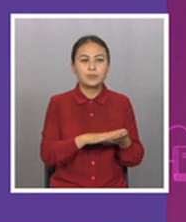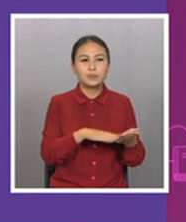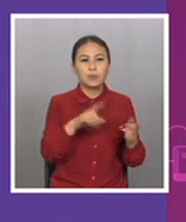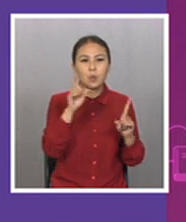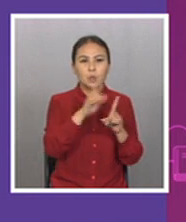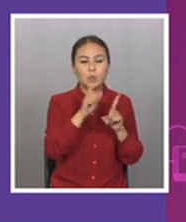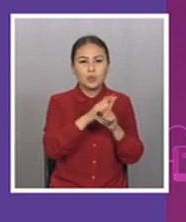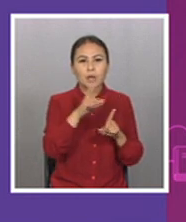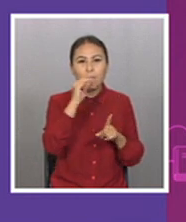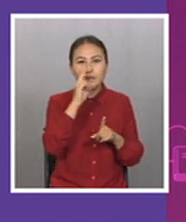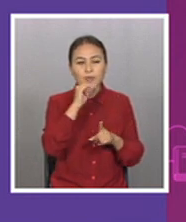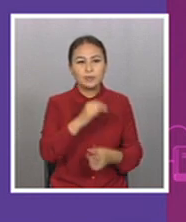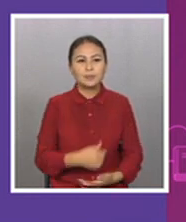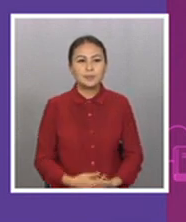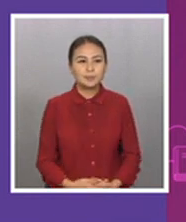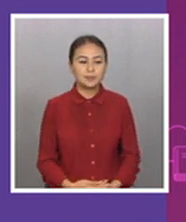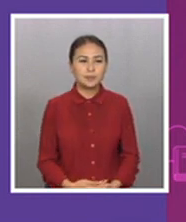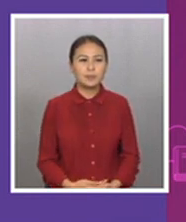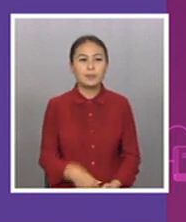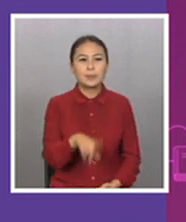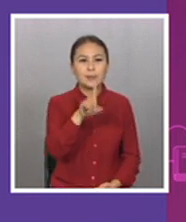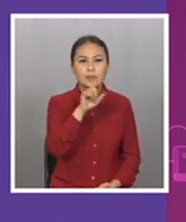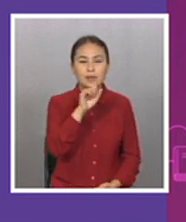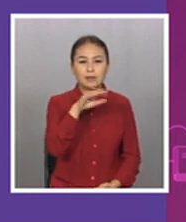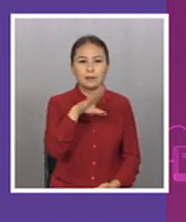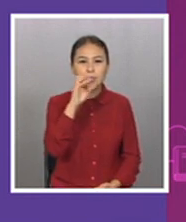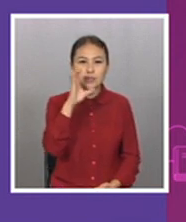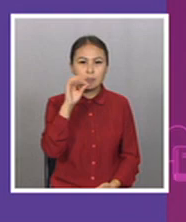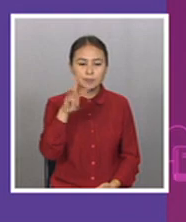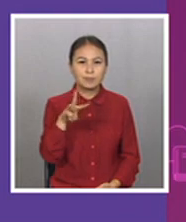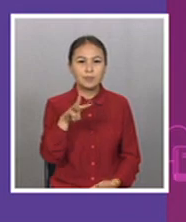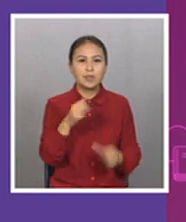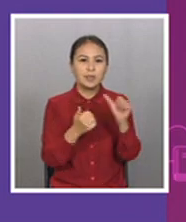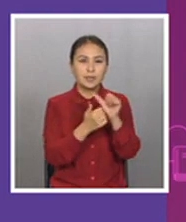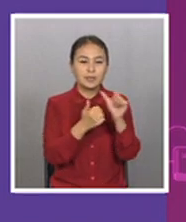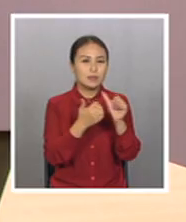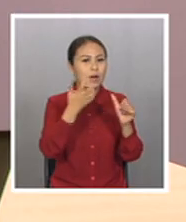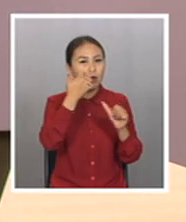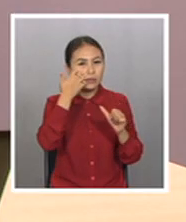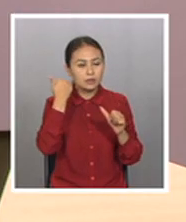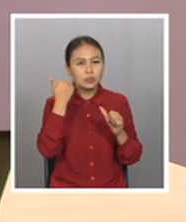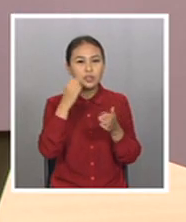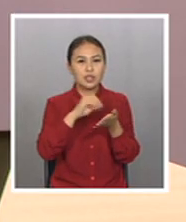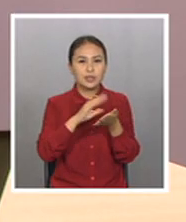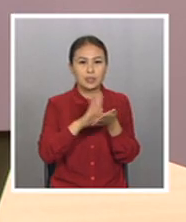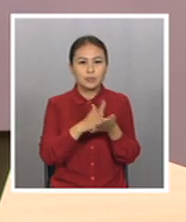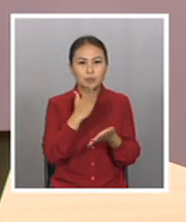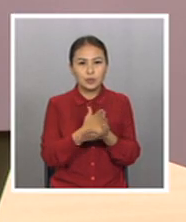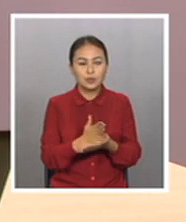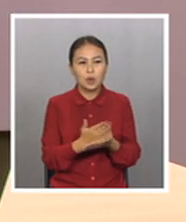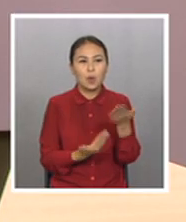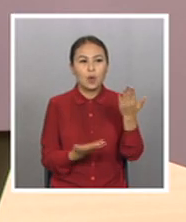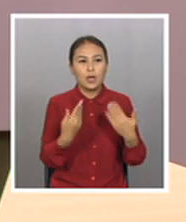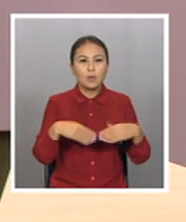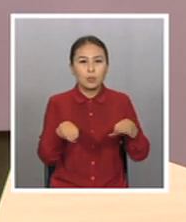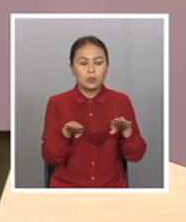Сөз айт. Зат есімімен етістіктің тіркесуі арқылы жасалып тұр. Олай болса